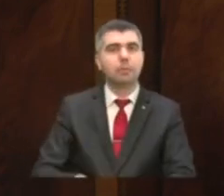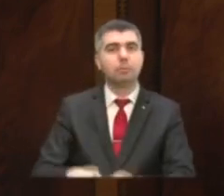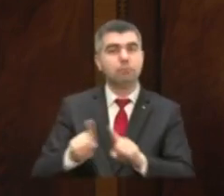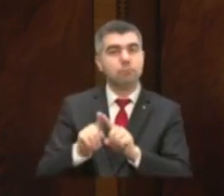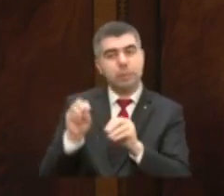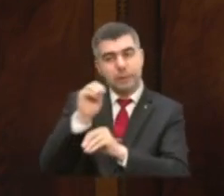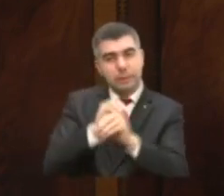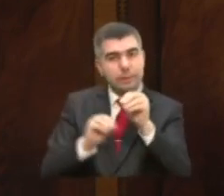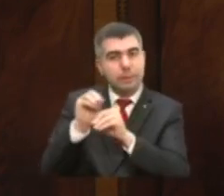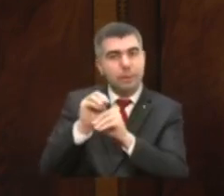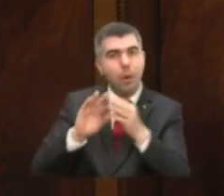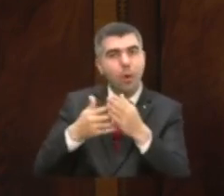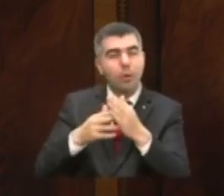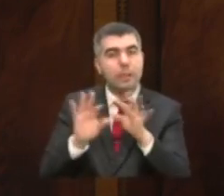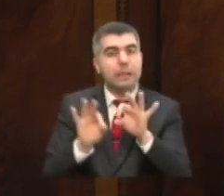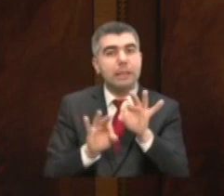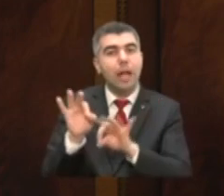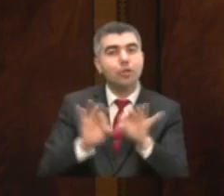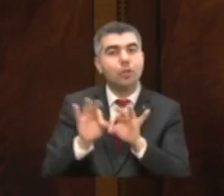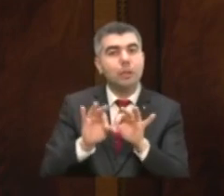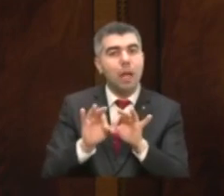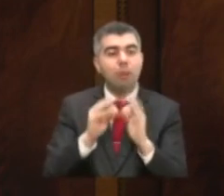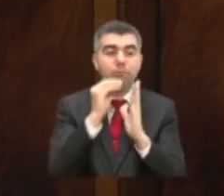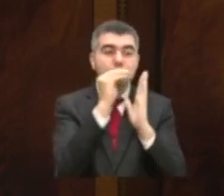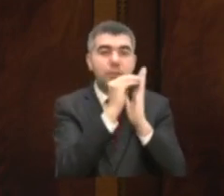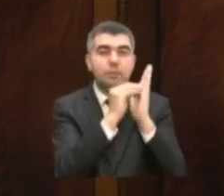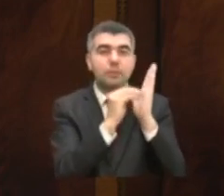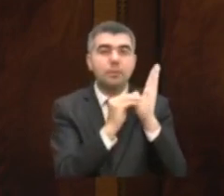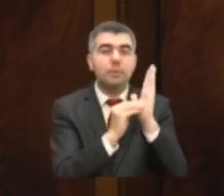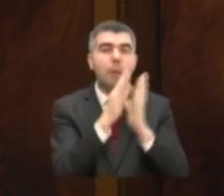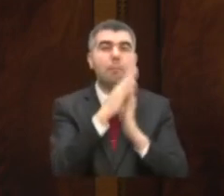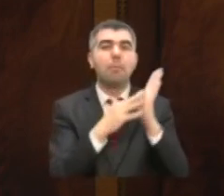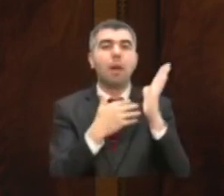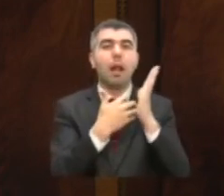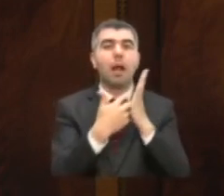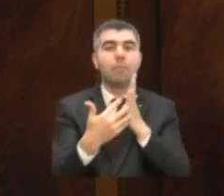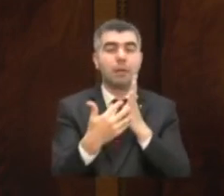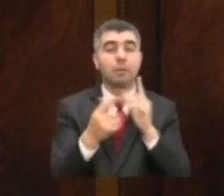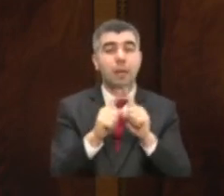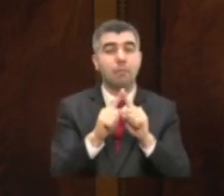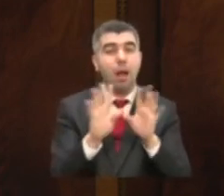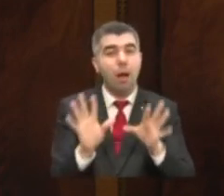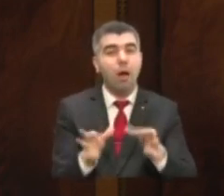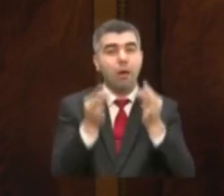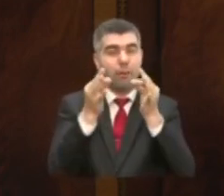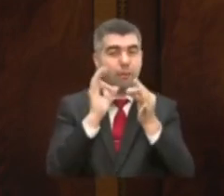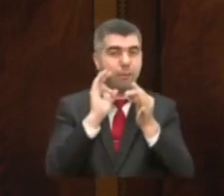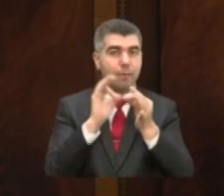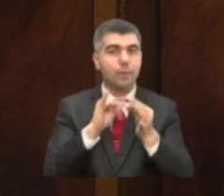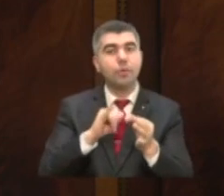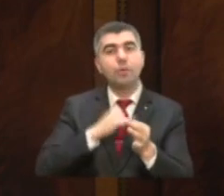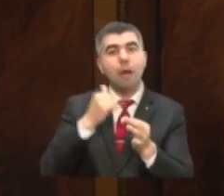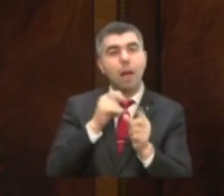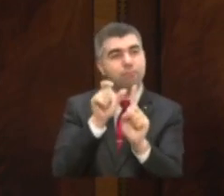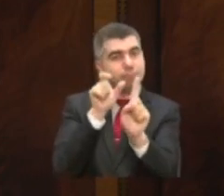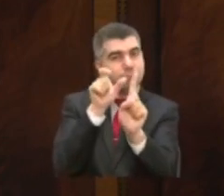اللمسات الأخيرة في إطار استراتيجيتها التي هي موجودة فعلا في لتحديد الاستهداف